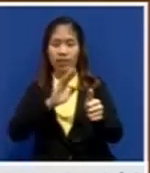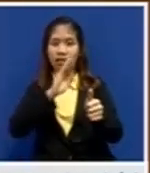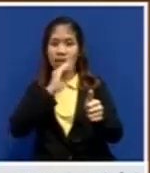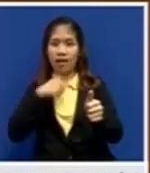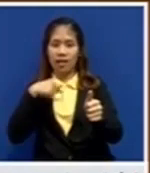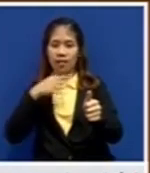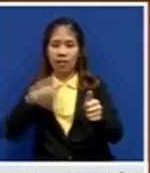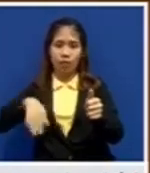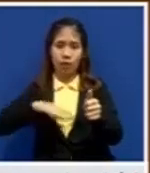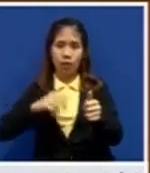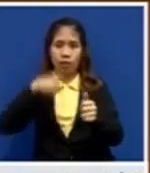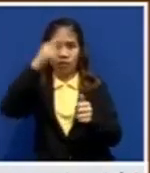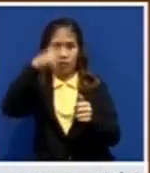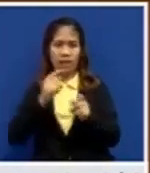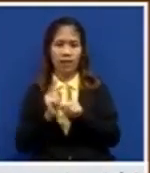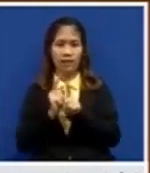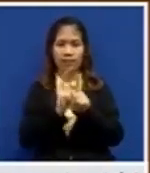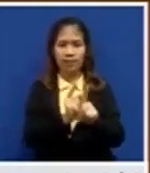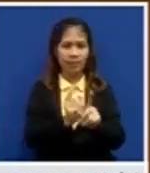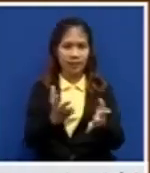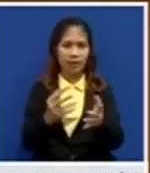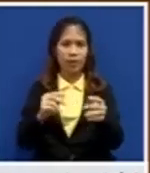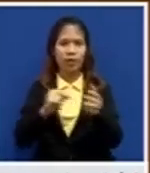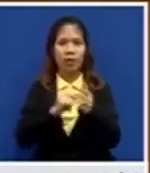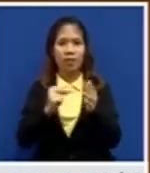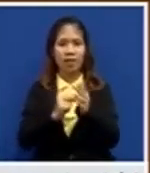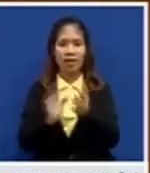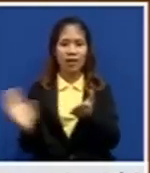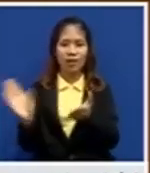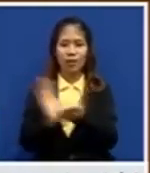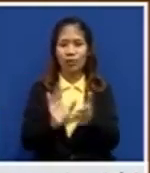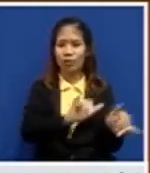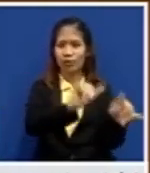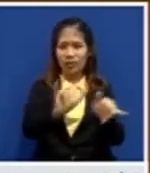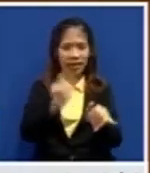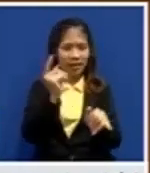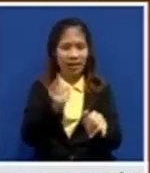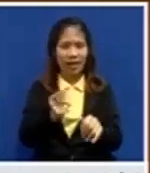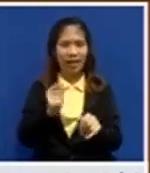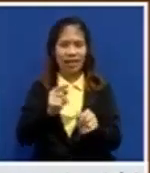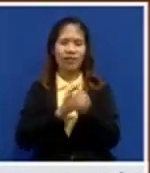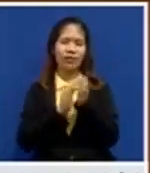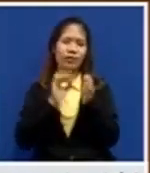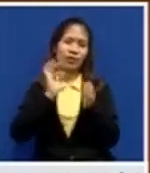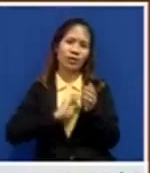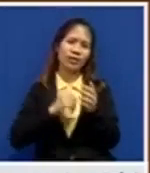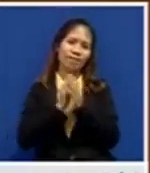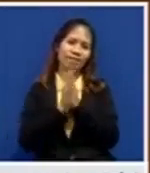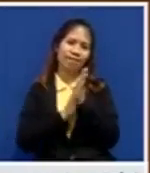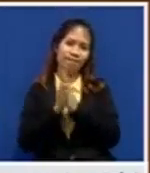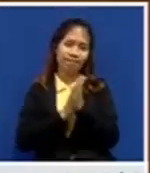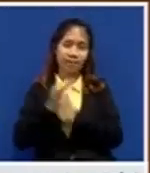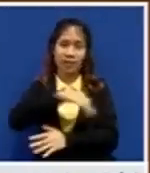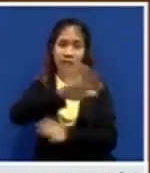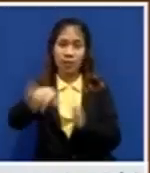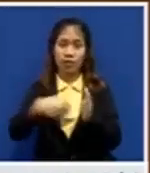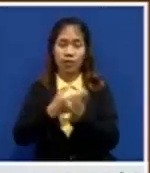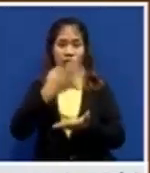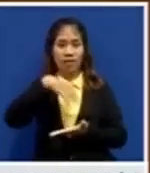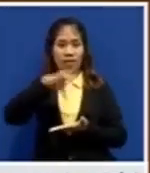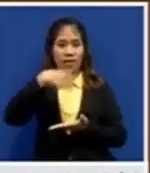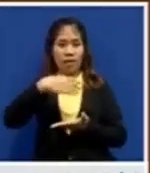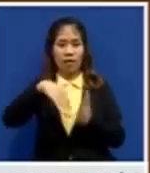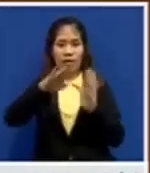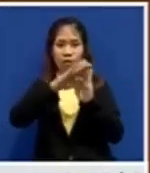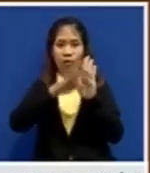ดินการลงทุนมันย้ายฐานแน่นอนซึ่งอันนี้เป็นสิ่งที่ท้าทายสูงมากๆทีเดียวทั้งหมดที่พูดมานี้เนี่ยผม